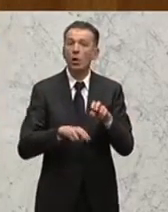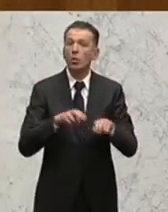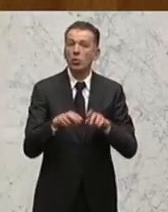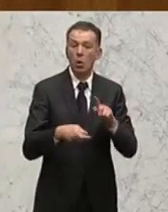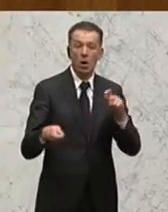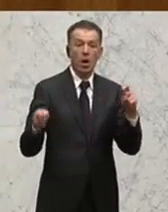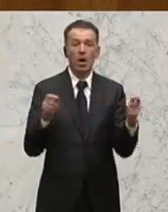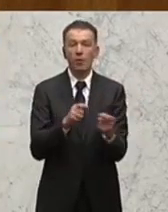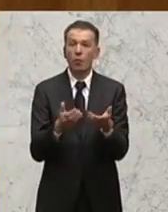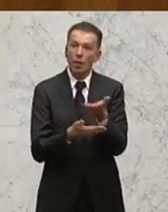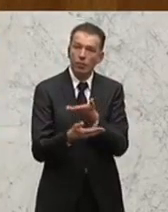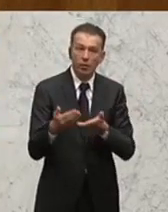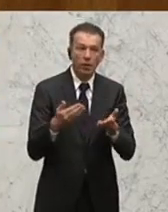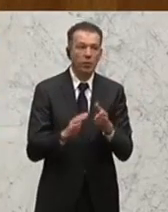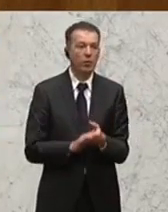Steuerreformdebatten.